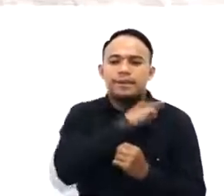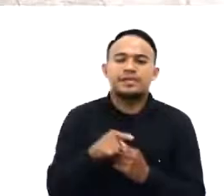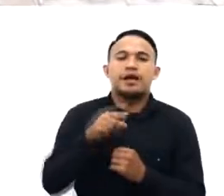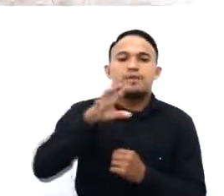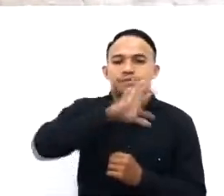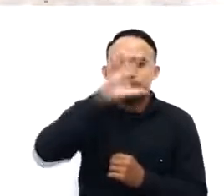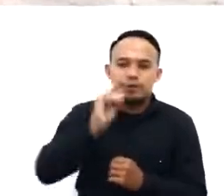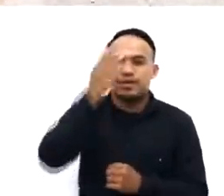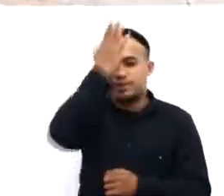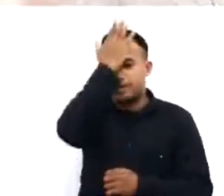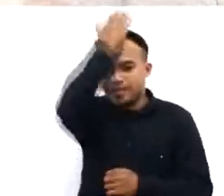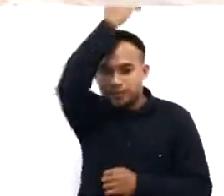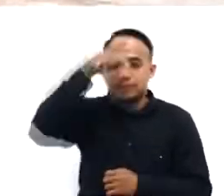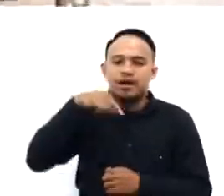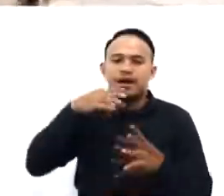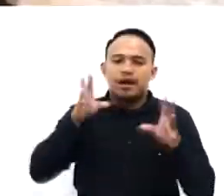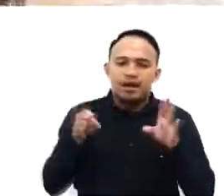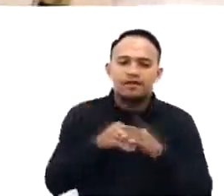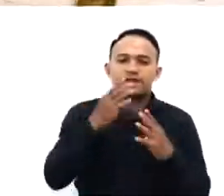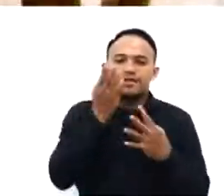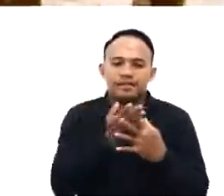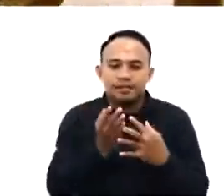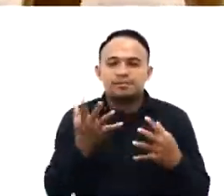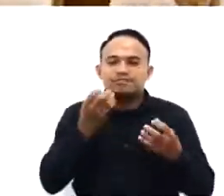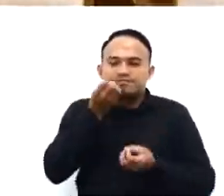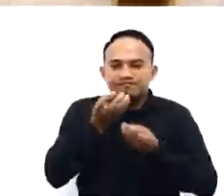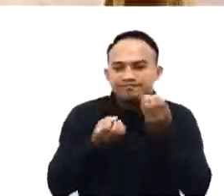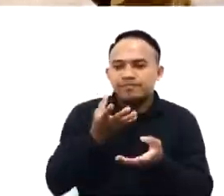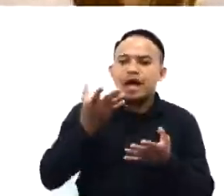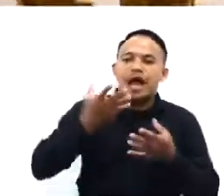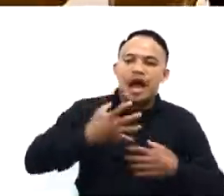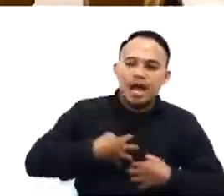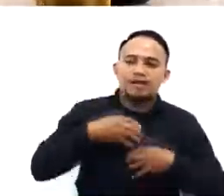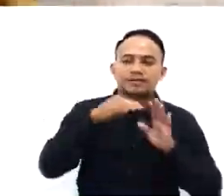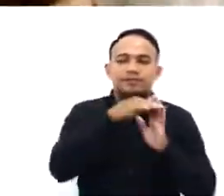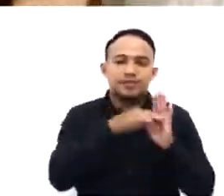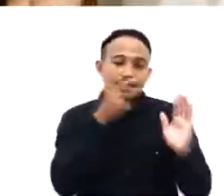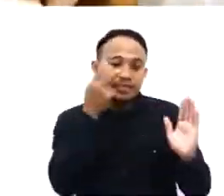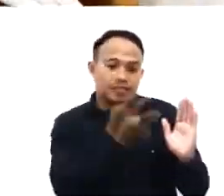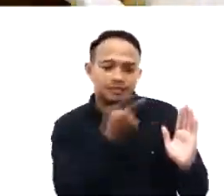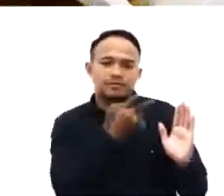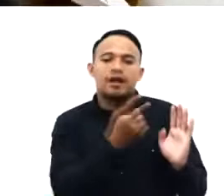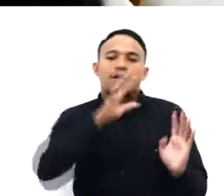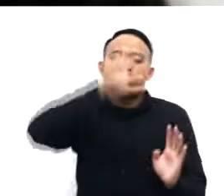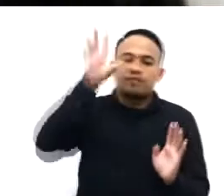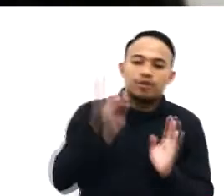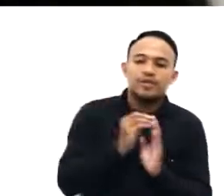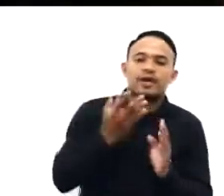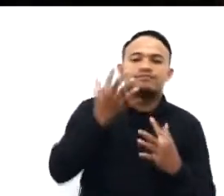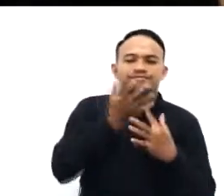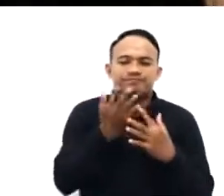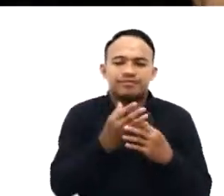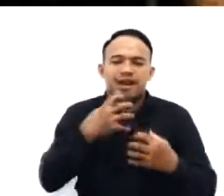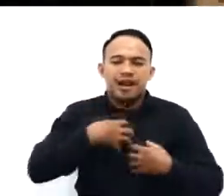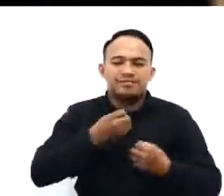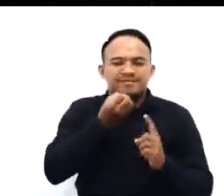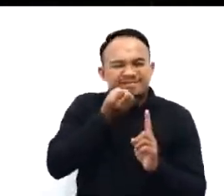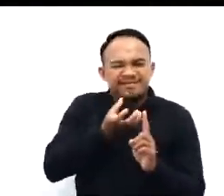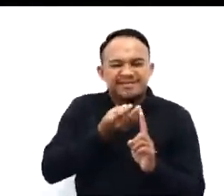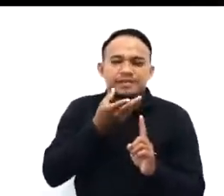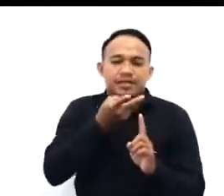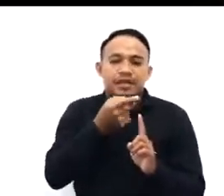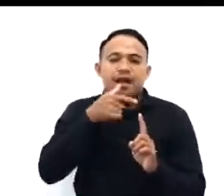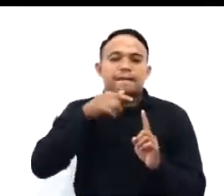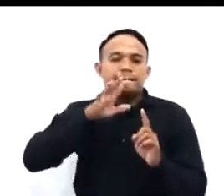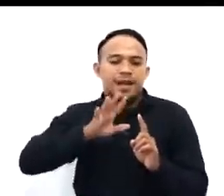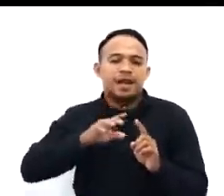Hal tersebut terlihat dari peninjauan Rusli pada pelaksanaan vaksinasi khusus PNS dan PTT-GTT